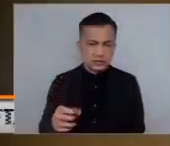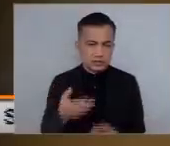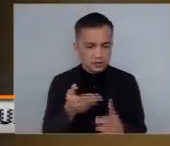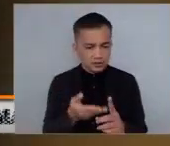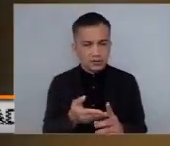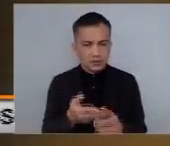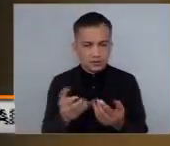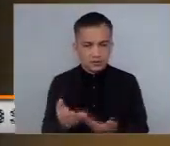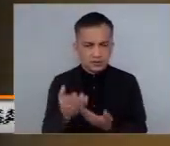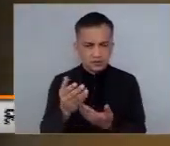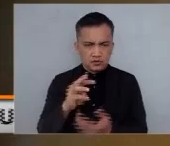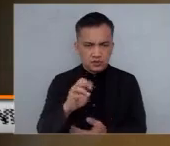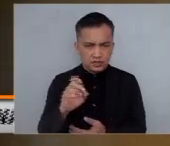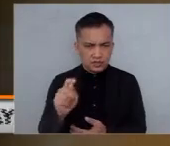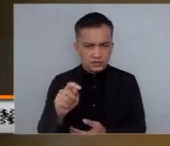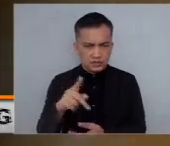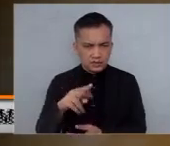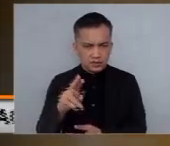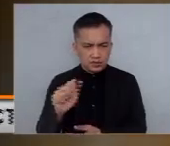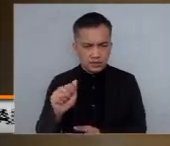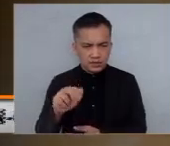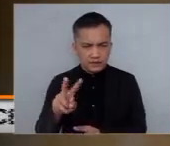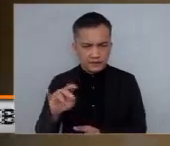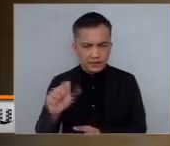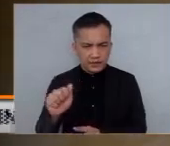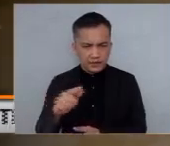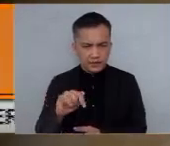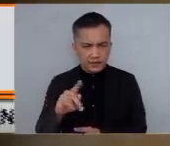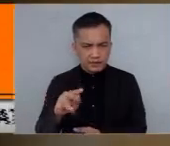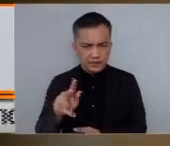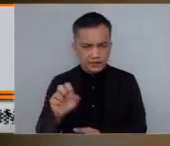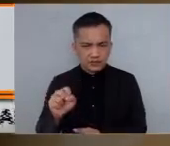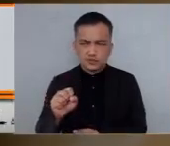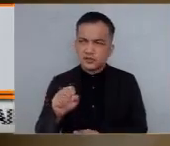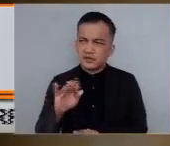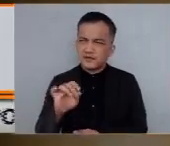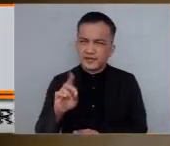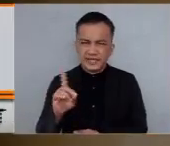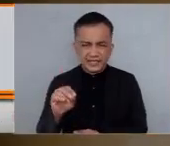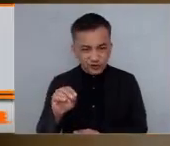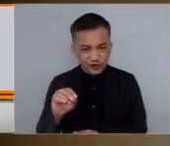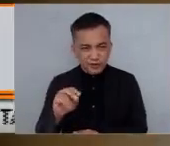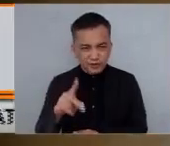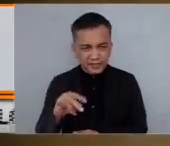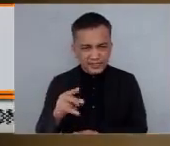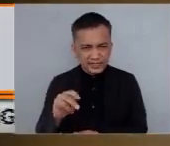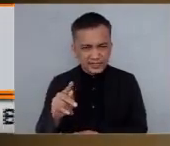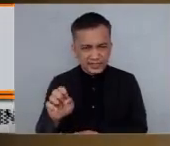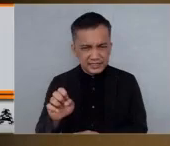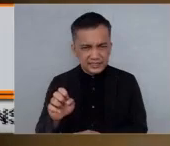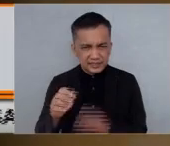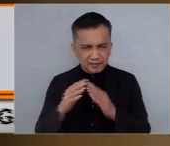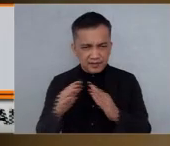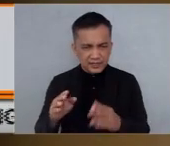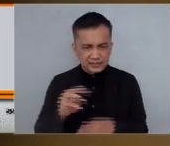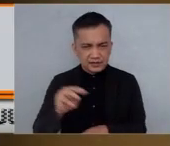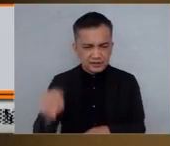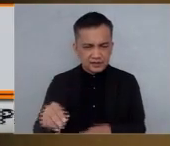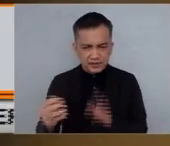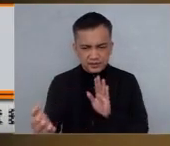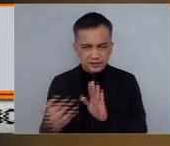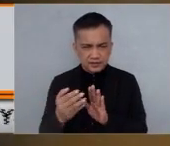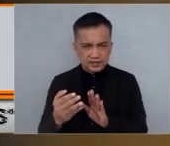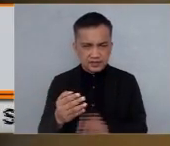Inihain ang warrant kay Pura Luca Vega o Amadeus Fernando Pahente sa kanyang tirahan sa Maynila. Naharap sa kasong